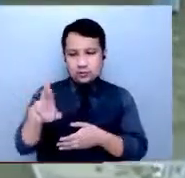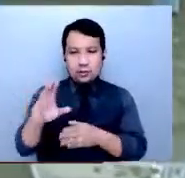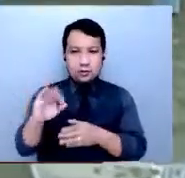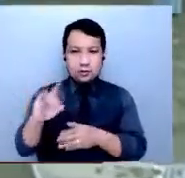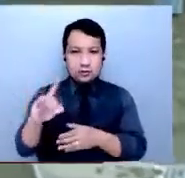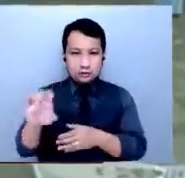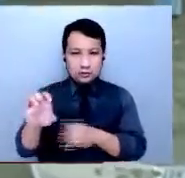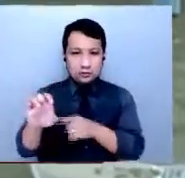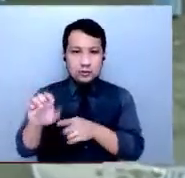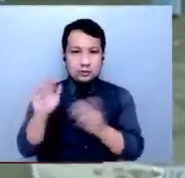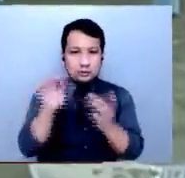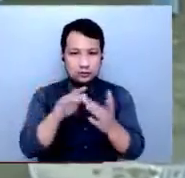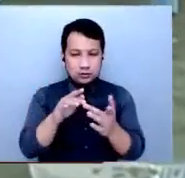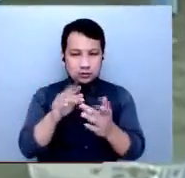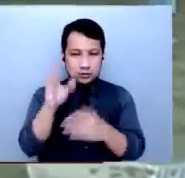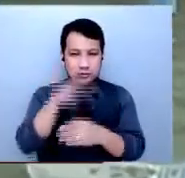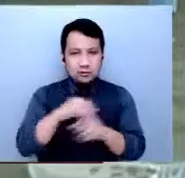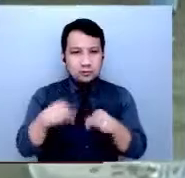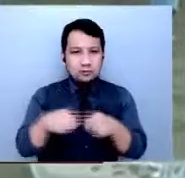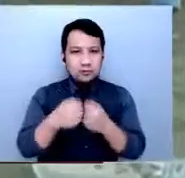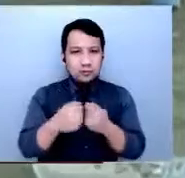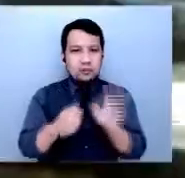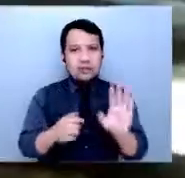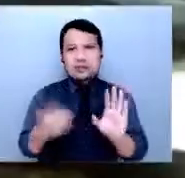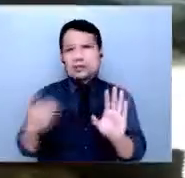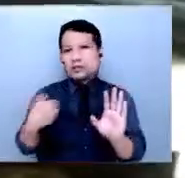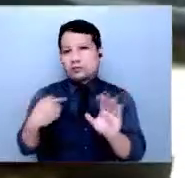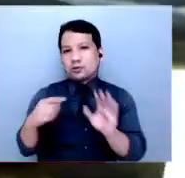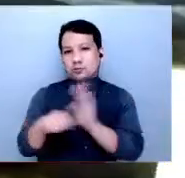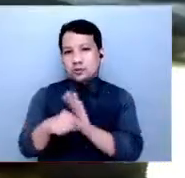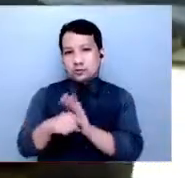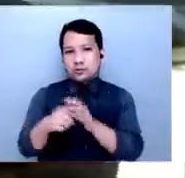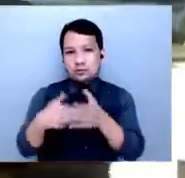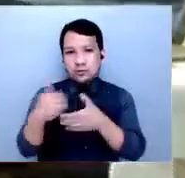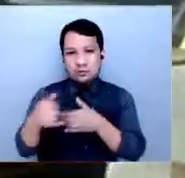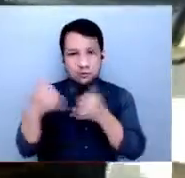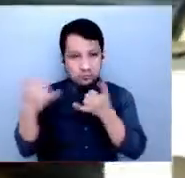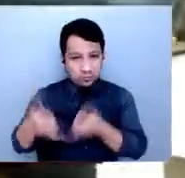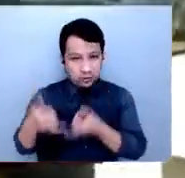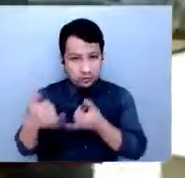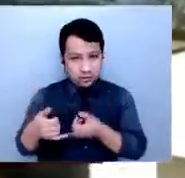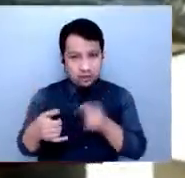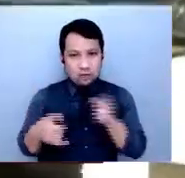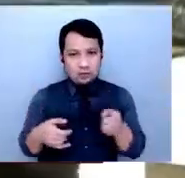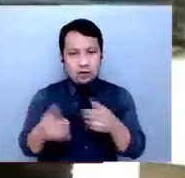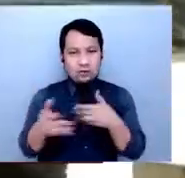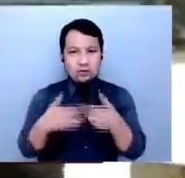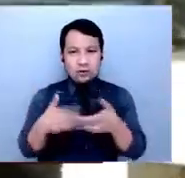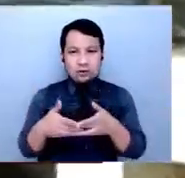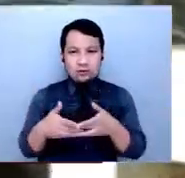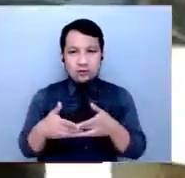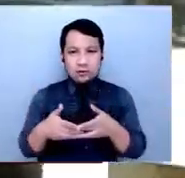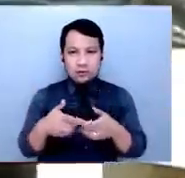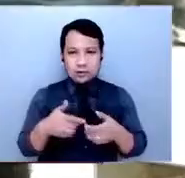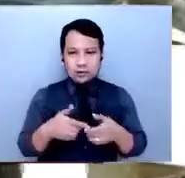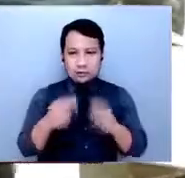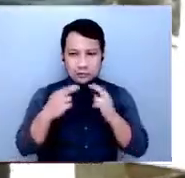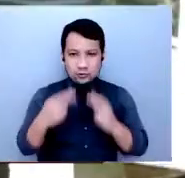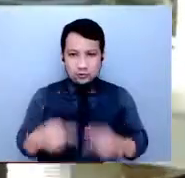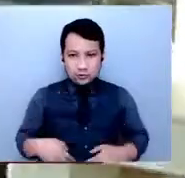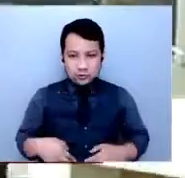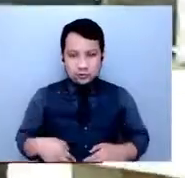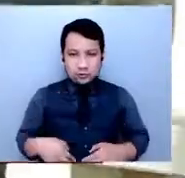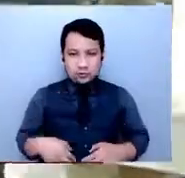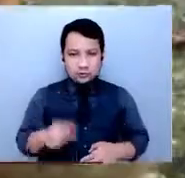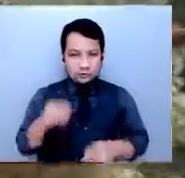tracing. Pag break time, hindi na raw muna pwede ang maglaro. Kapansin-pansin din ang ilang armadong uniform personnel sa